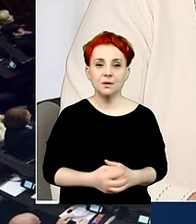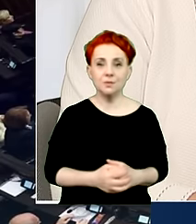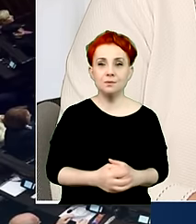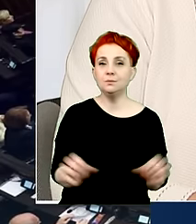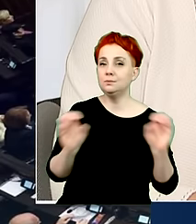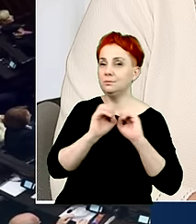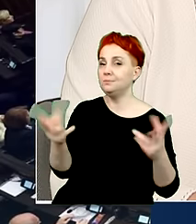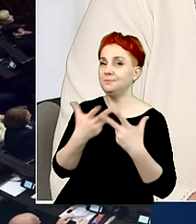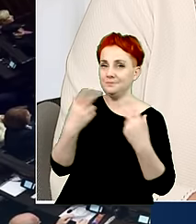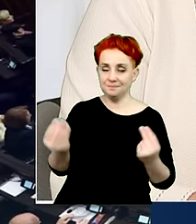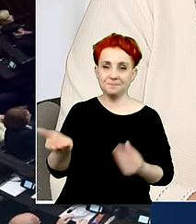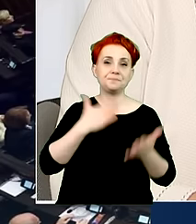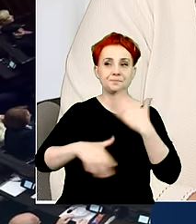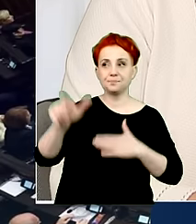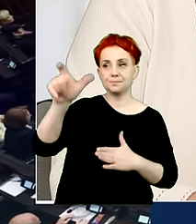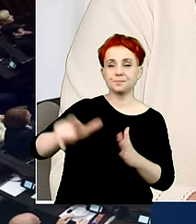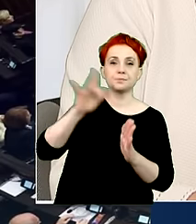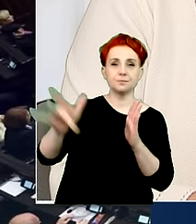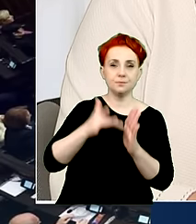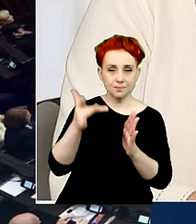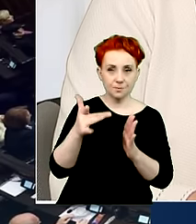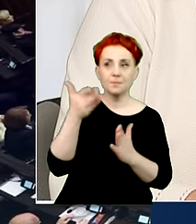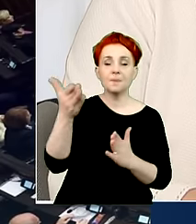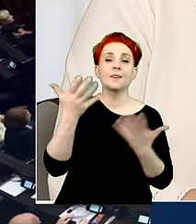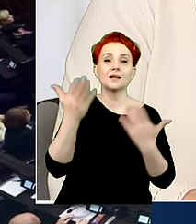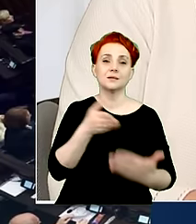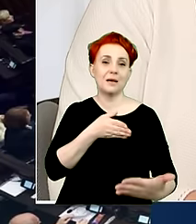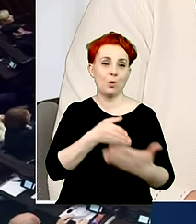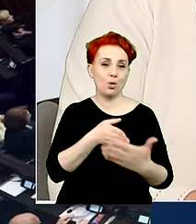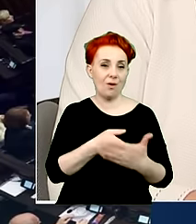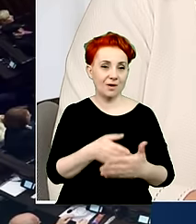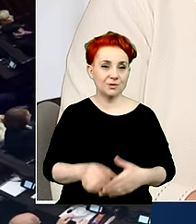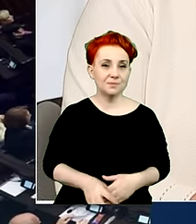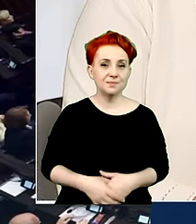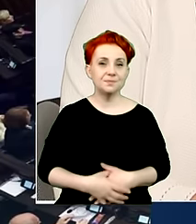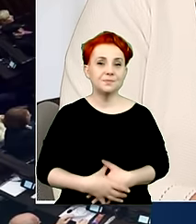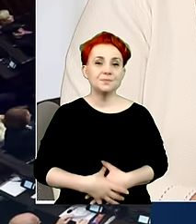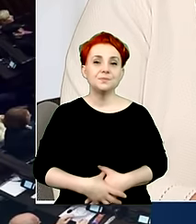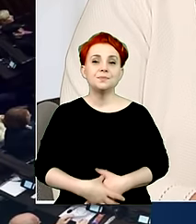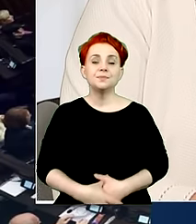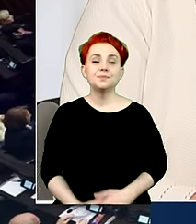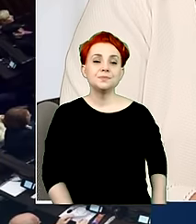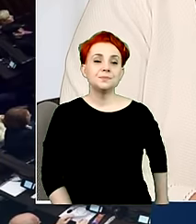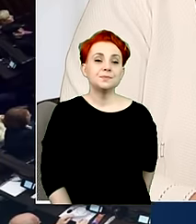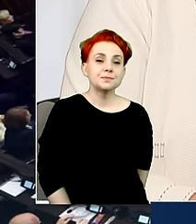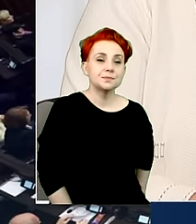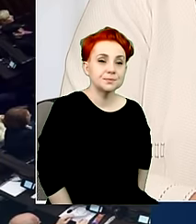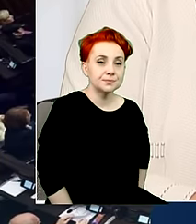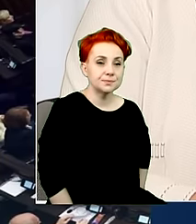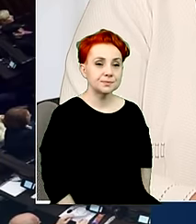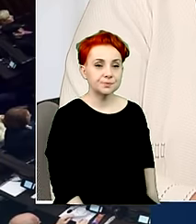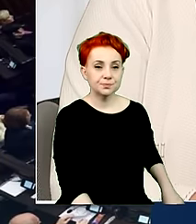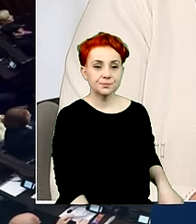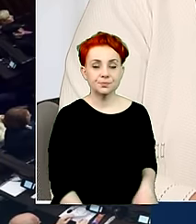że premier Tusk chce zablokować ten przymusową migrację. Panie senatorze, przed chwilą powiedziałem, żeście zagłosowali za w Parlamencie